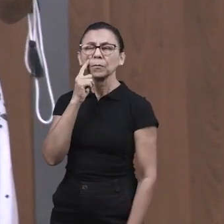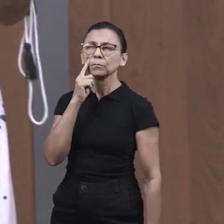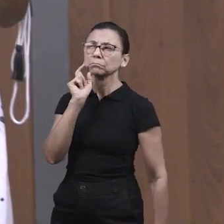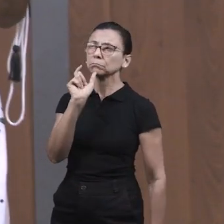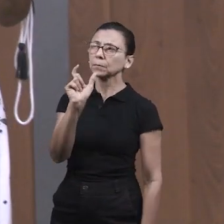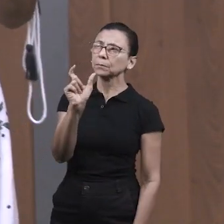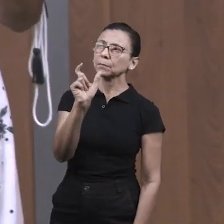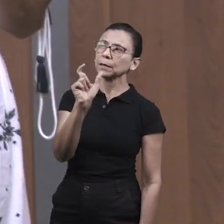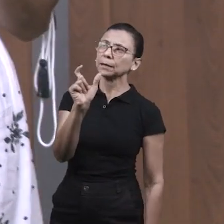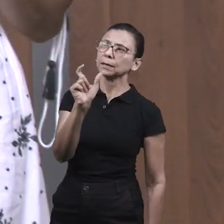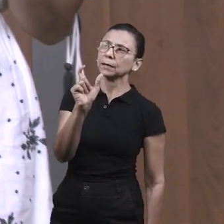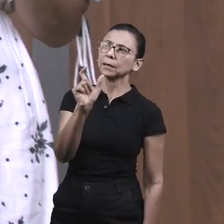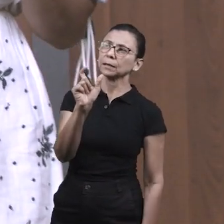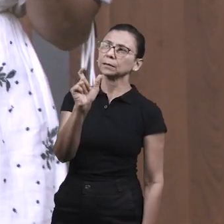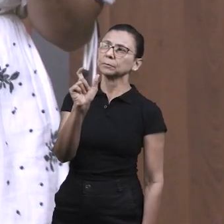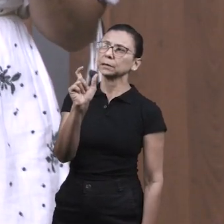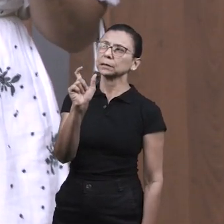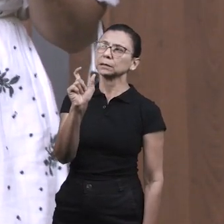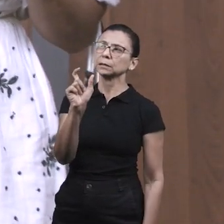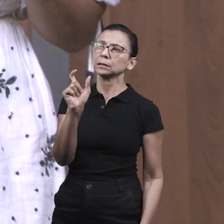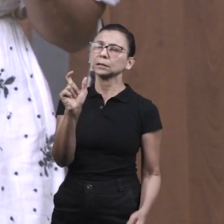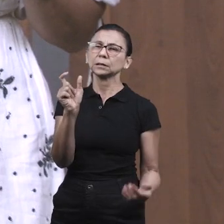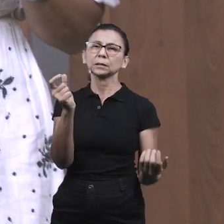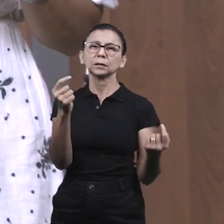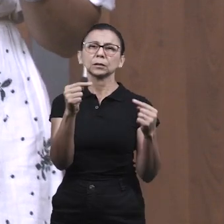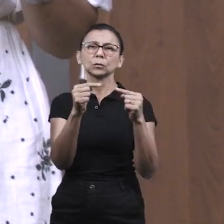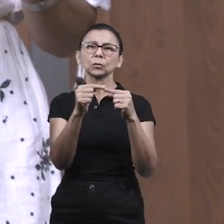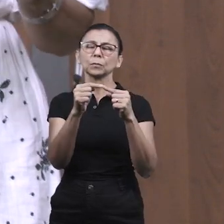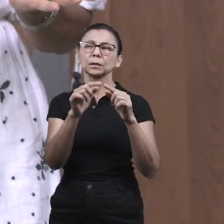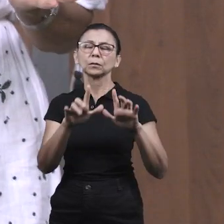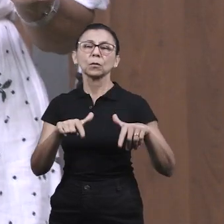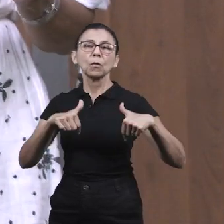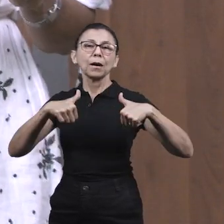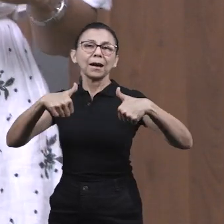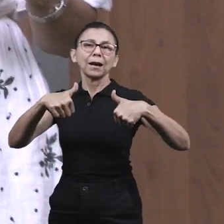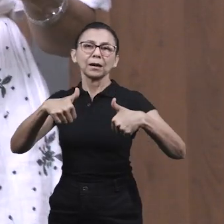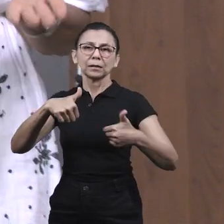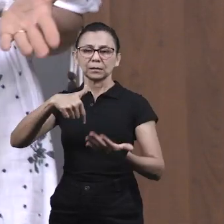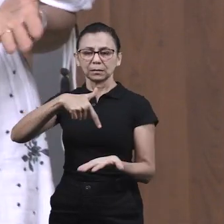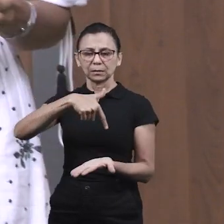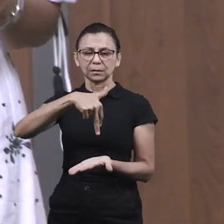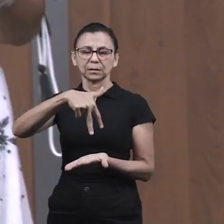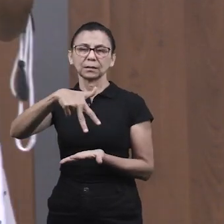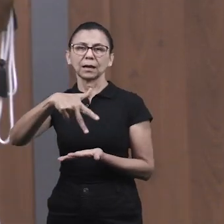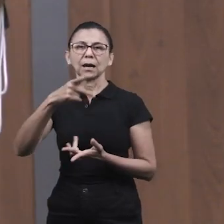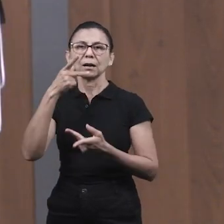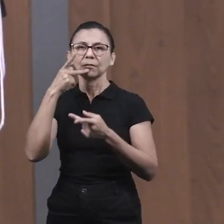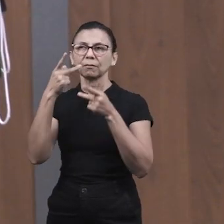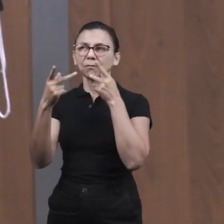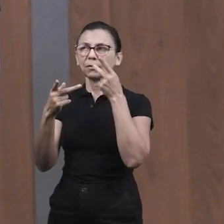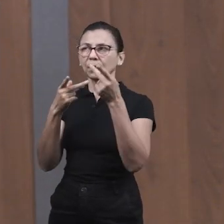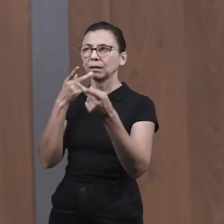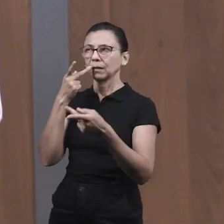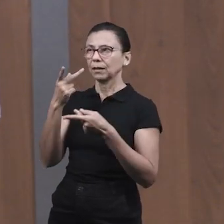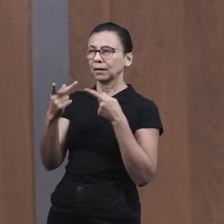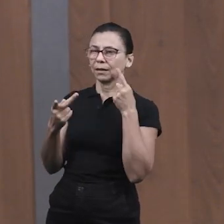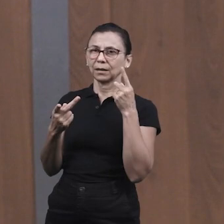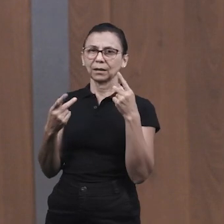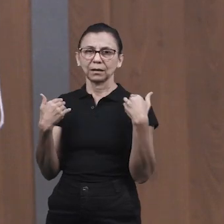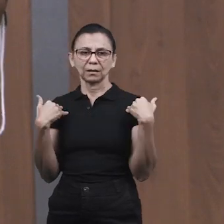pouvons voir un mot qui dit action, créer, marcher, parler.